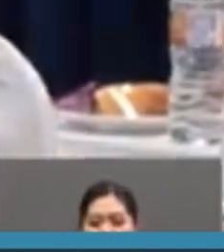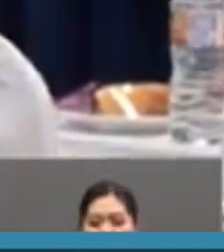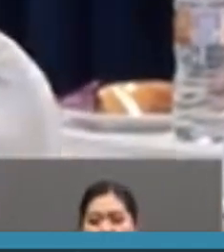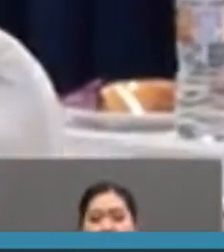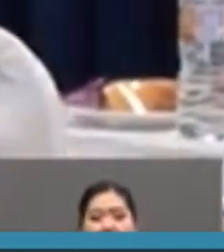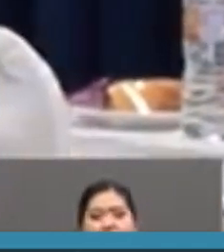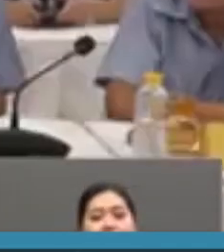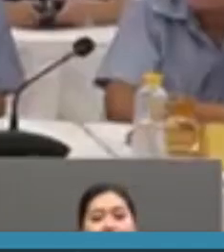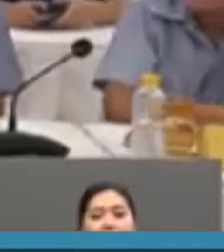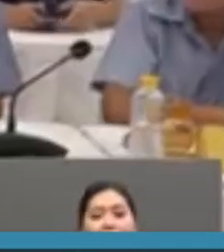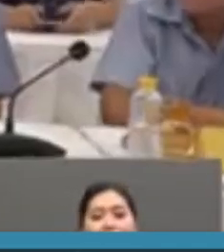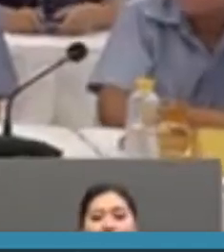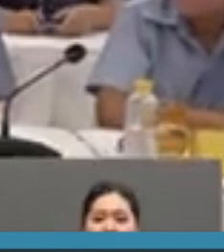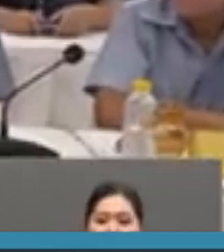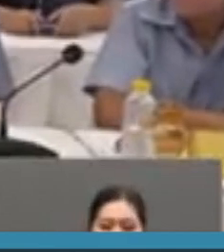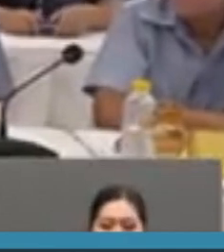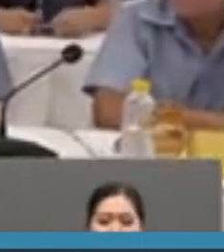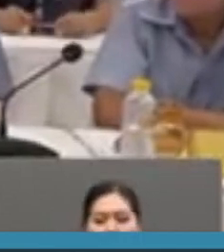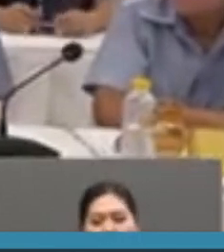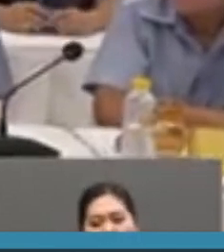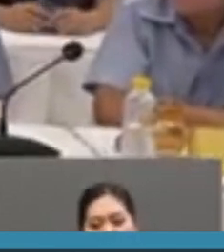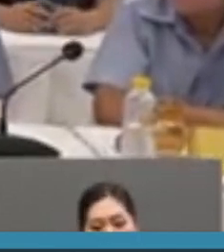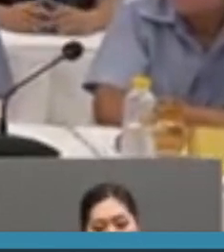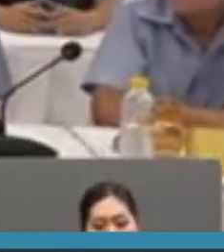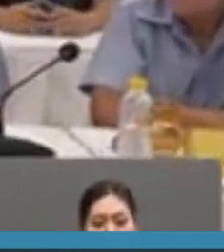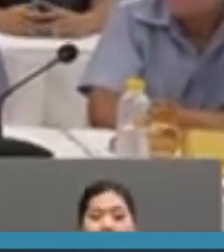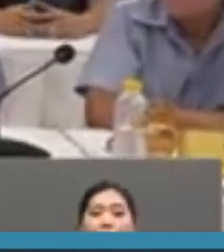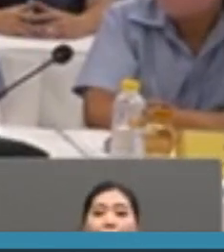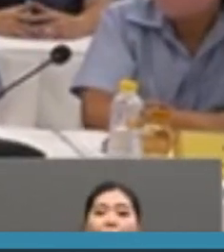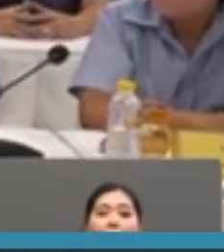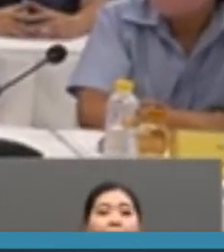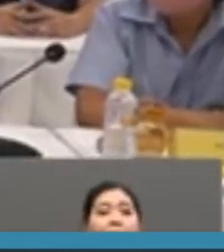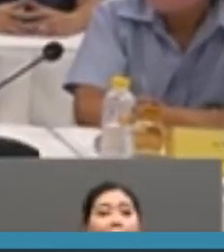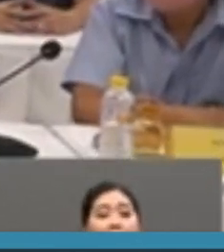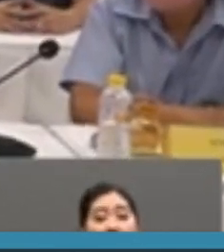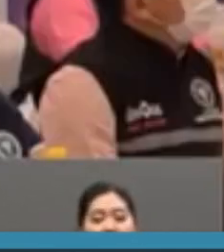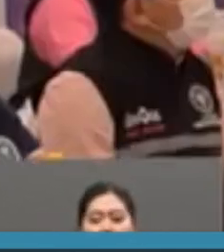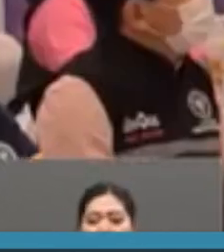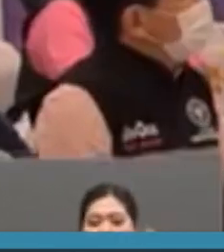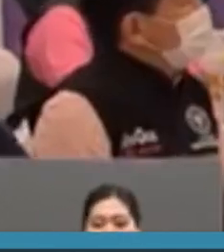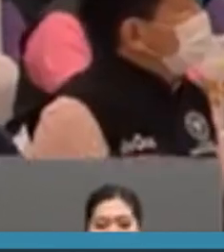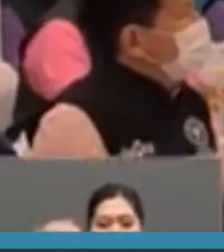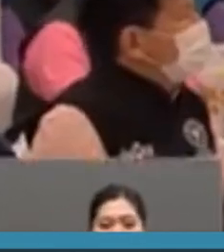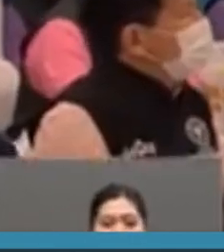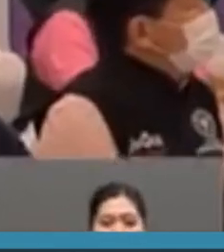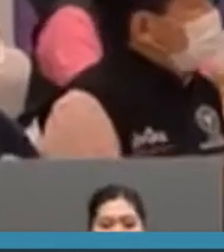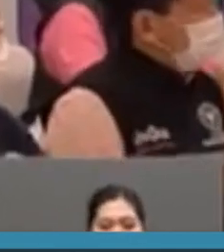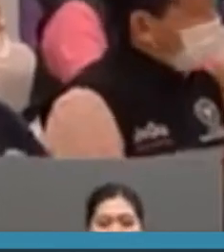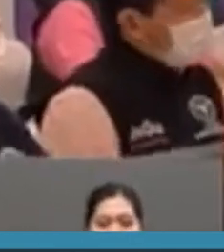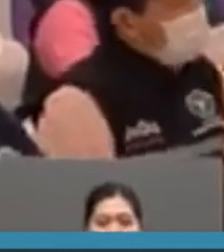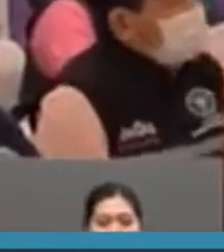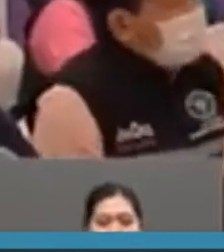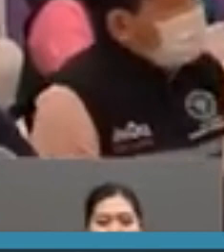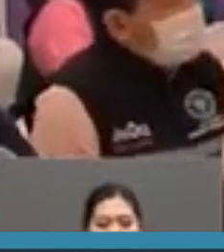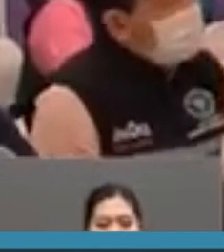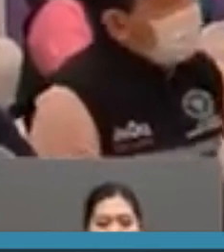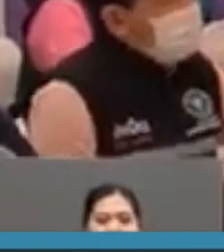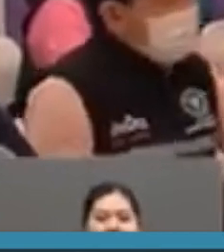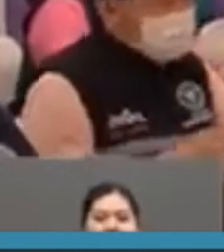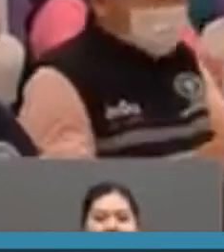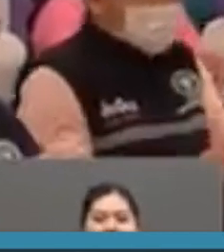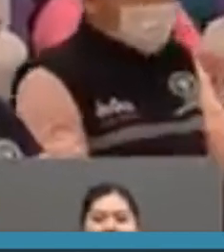ทธ์จันทร์โอชานายกรัฐมนตรีและรัฐมนตรีว่าการกระทรวงกลาโหมติดตามสถานการณ์กรณีการปนเปื้อนวัสดุกัมมันตรังสี